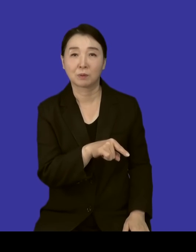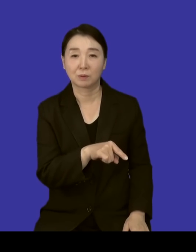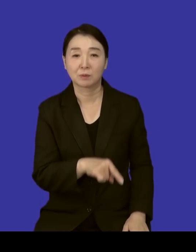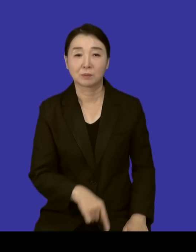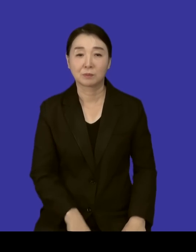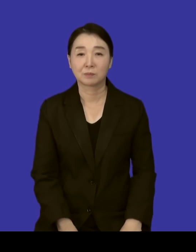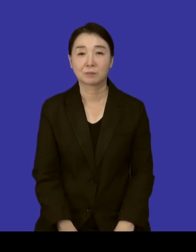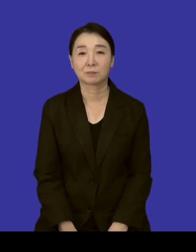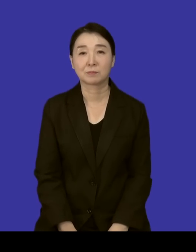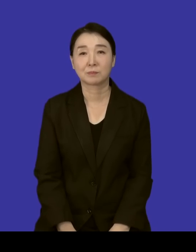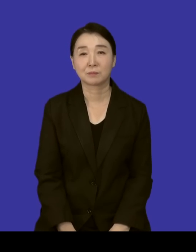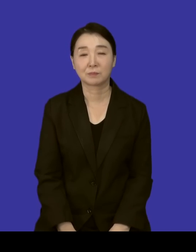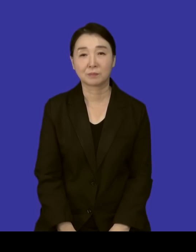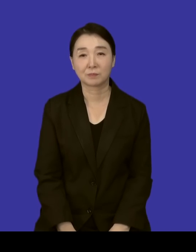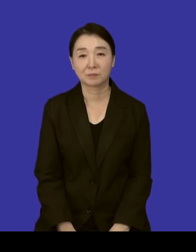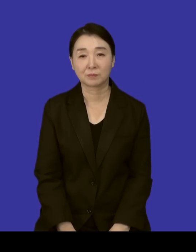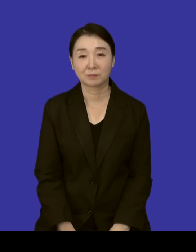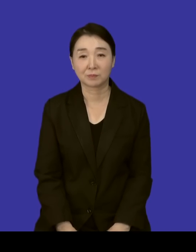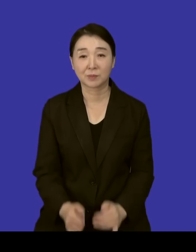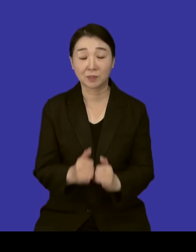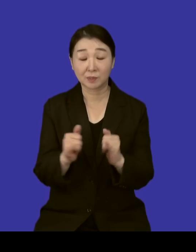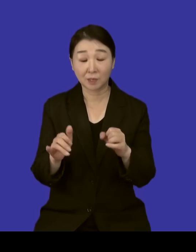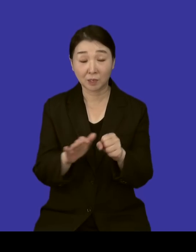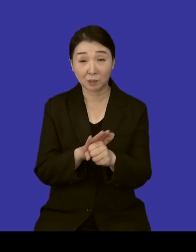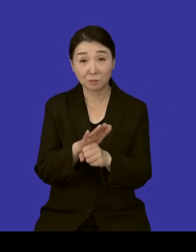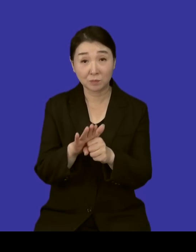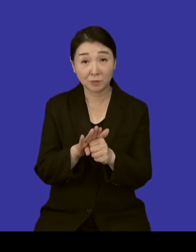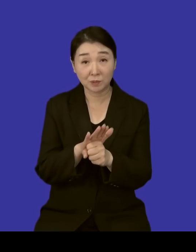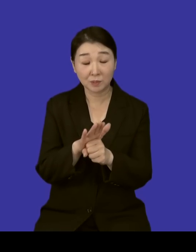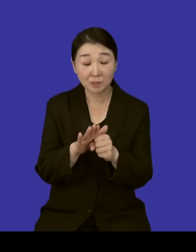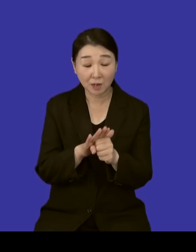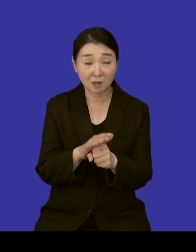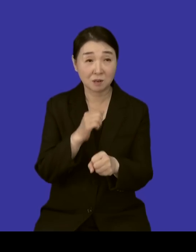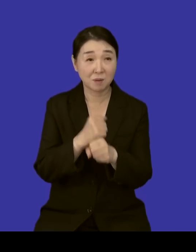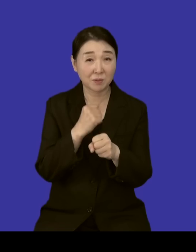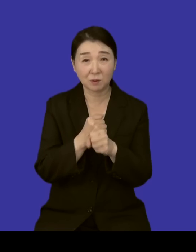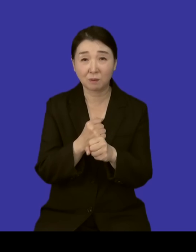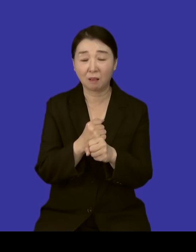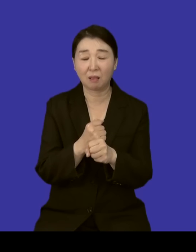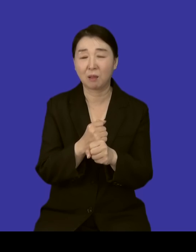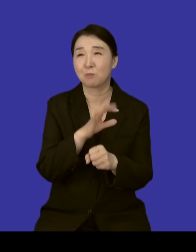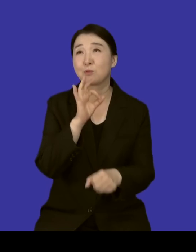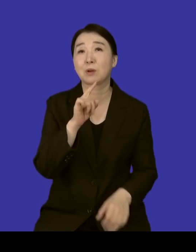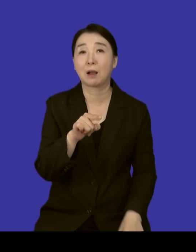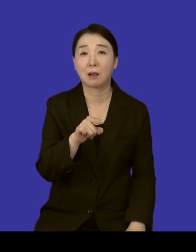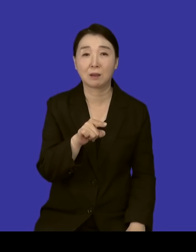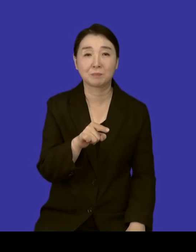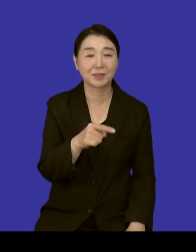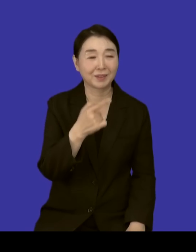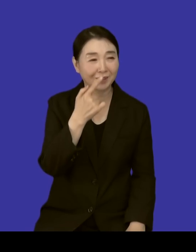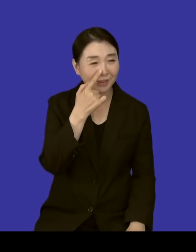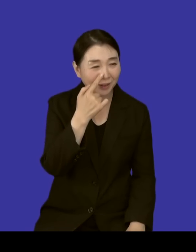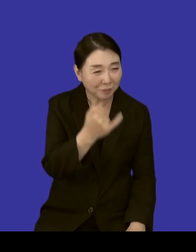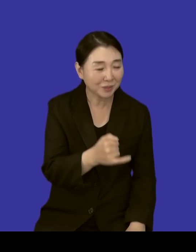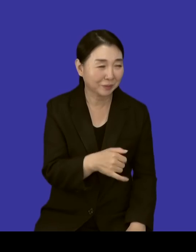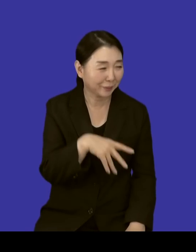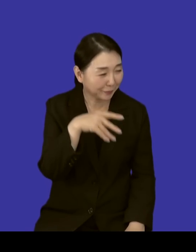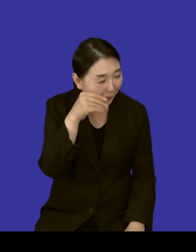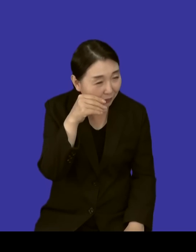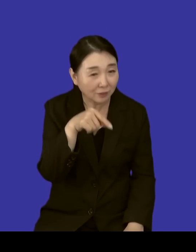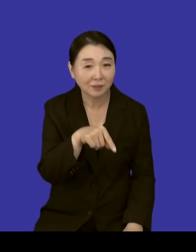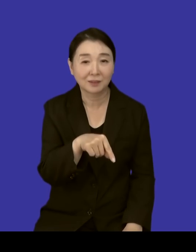세상에, 사람은 사랑을 할 수도 만들 수도 지을 수도 없고요. 맨날 어머니한테 가서 맨날